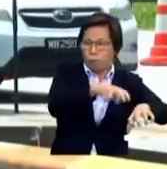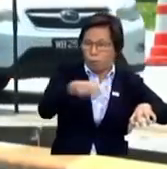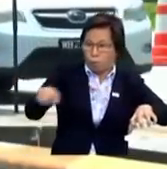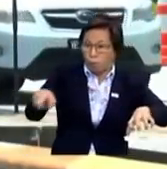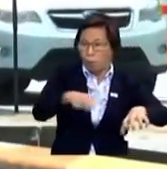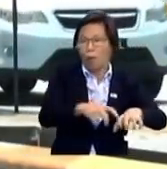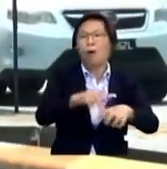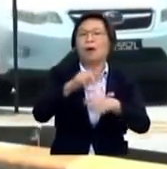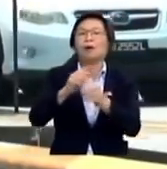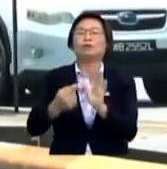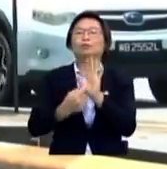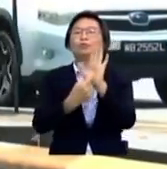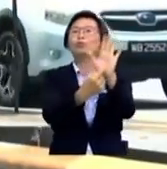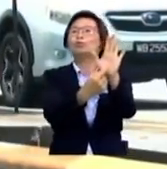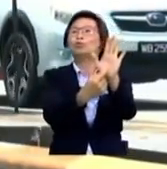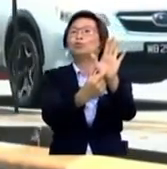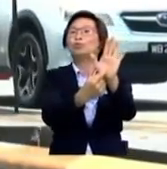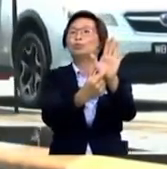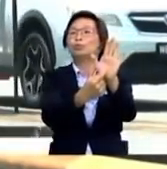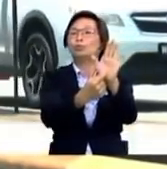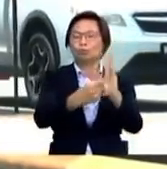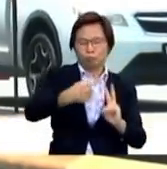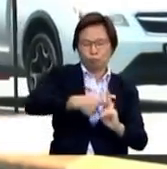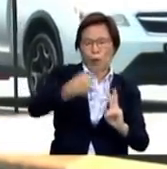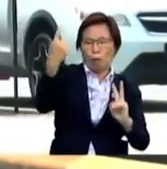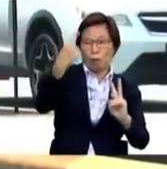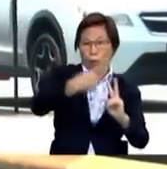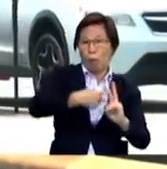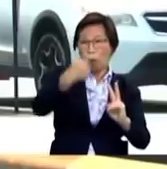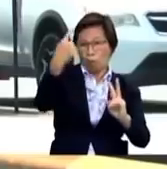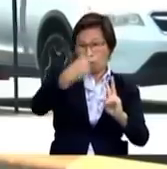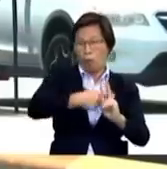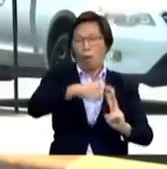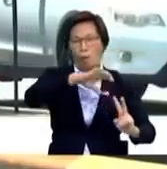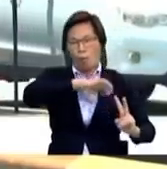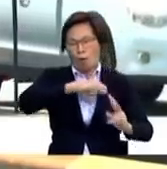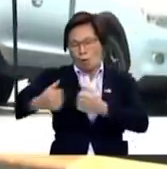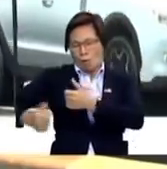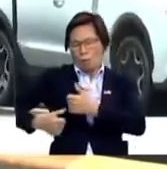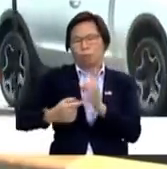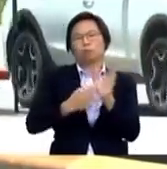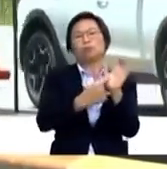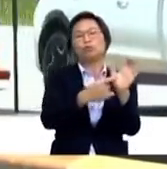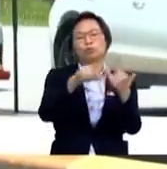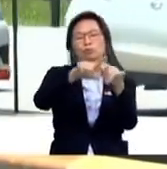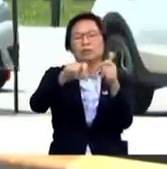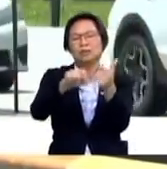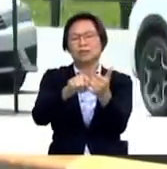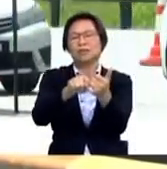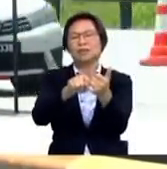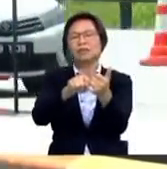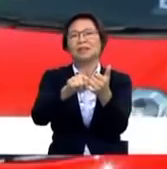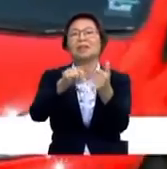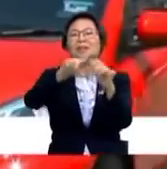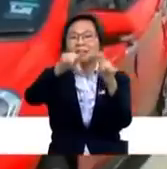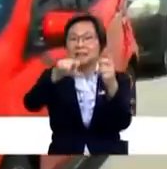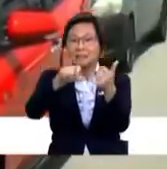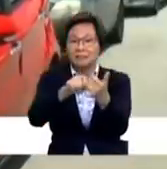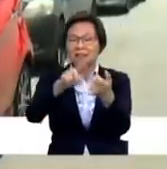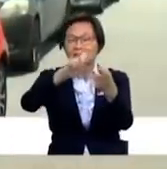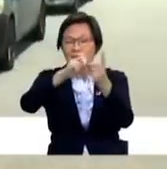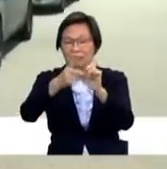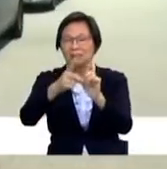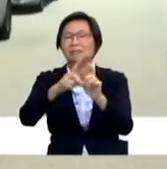petugas keselamatan di sekatan Jalan Raya sijil digital reaksi nasi komitmen plus